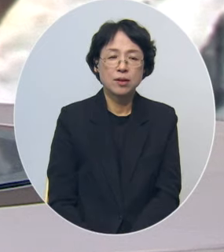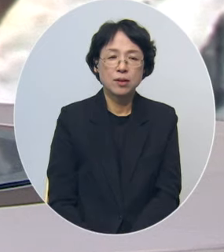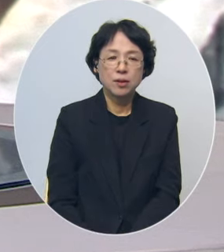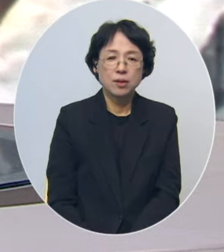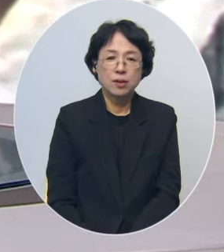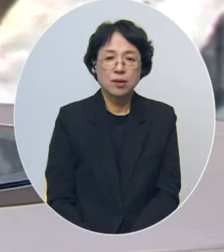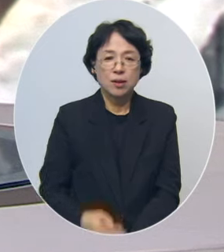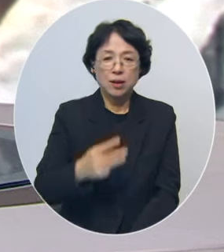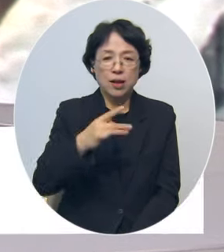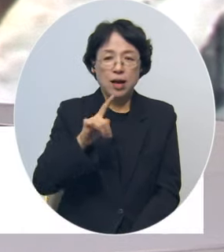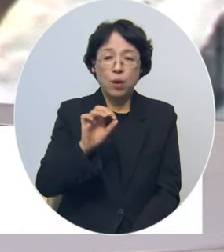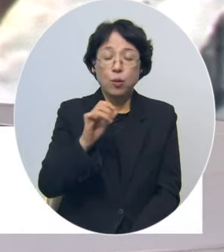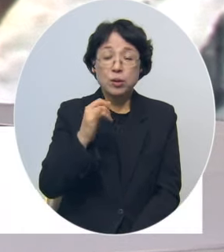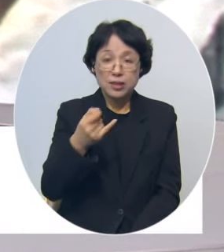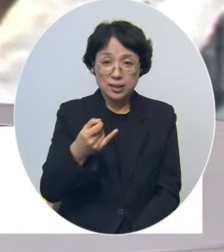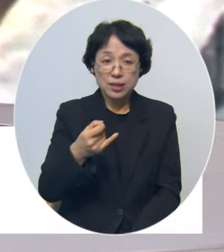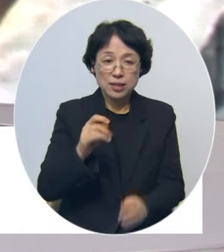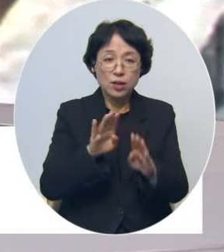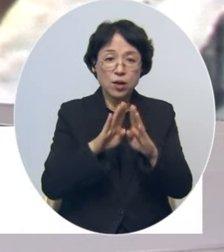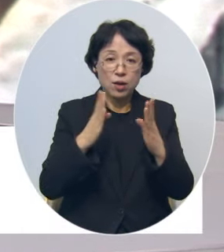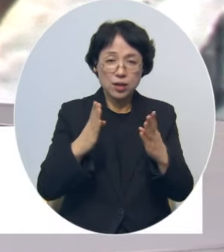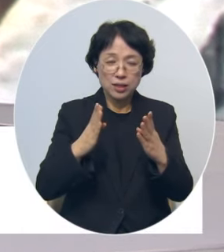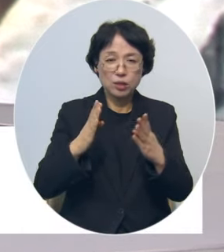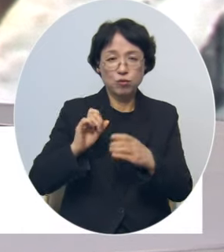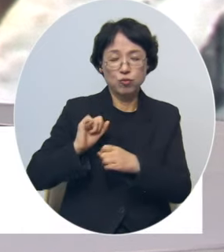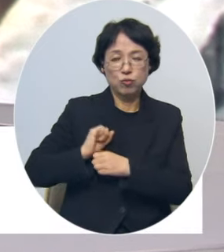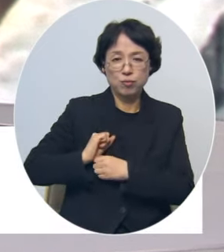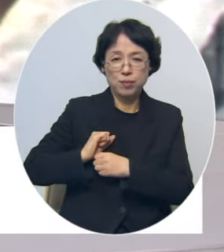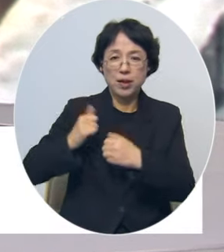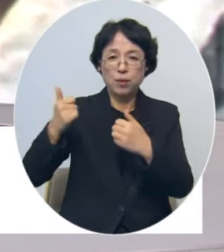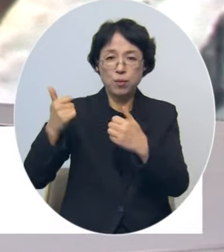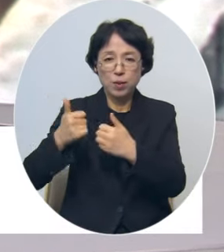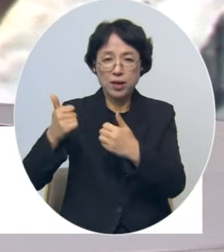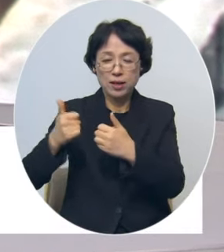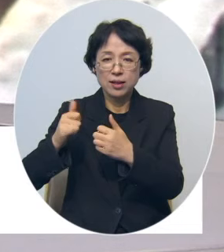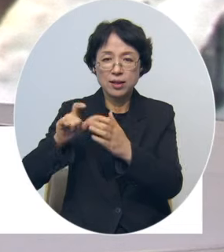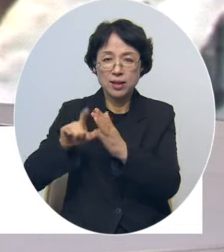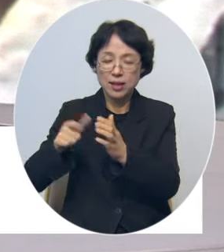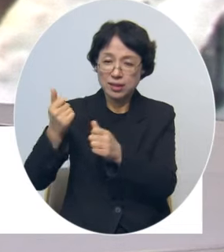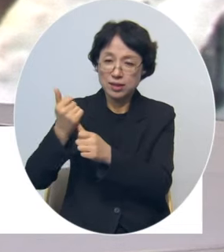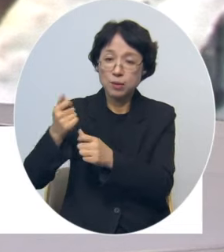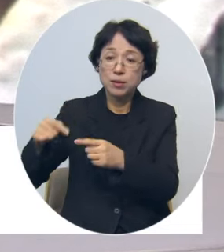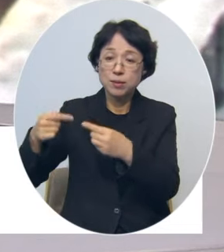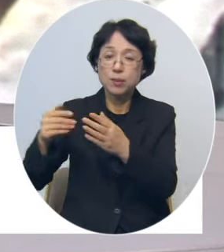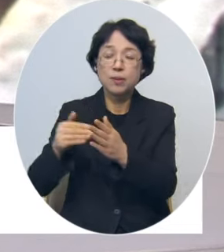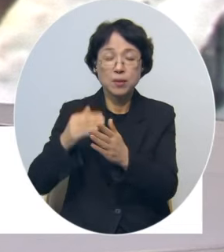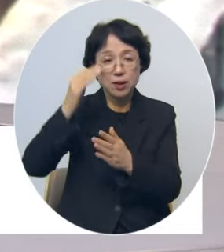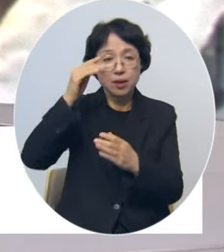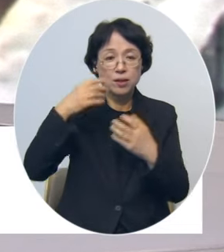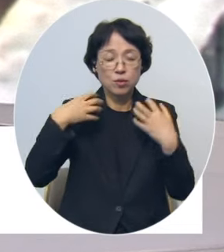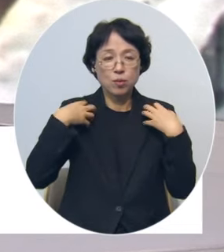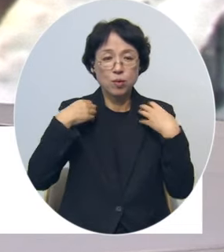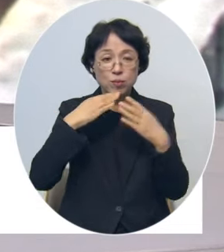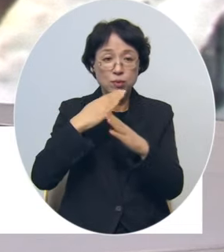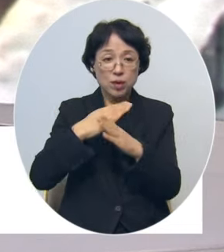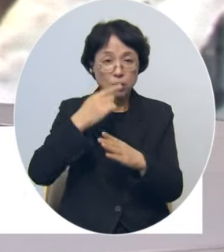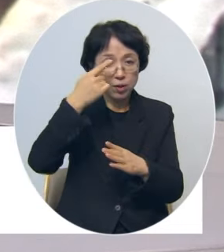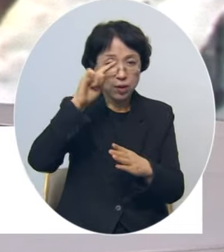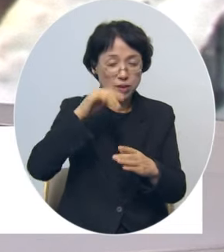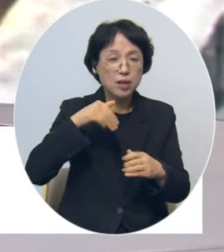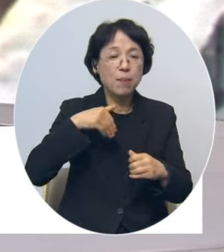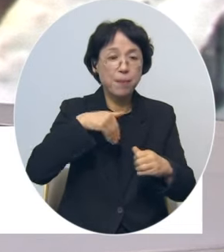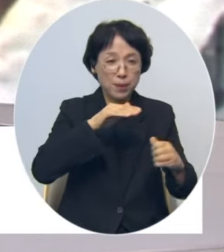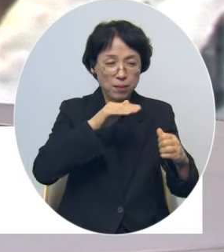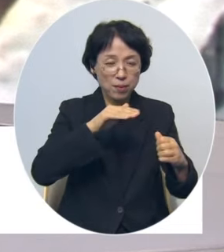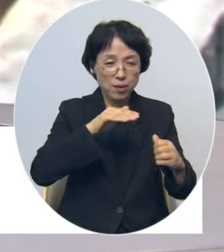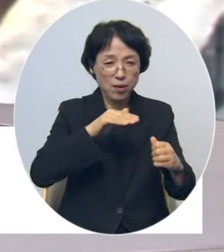라오스에서 열린 아세안 확대 국방장관 회의에 김선호 국방부 차원이 참석했습니다 우리 정부는 북한군의 러시아 파병을